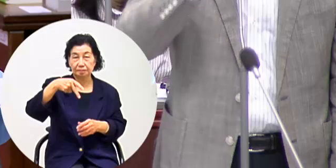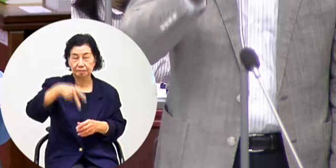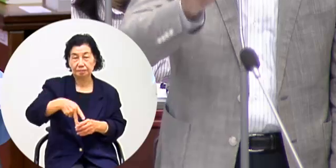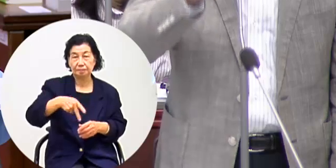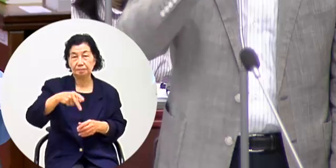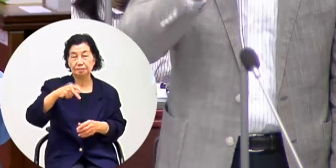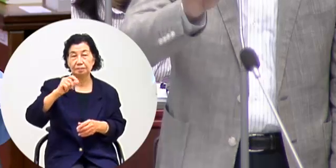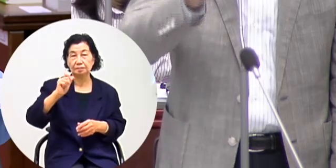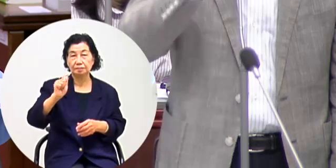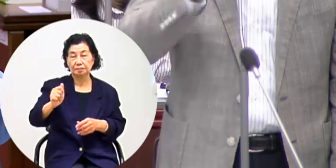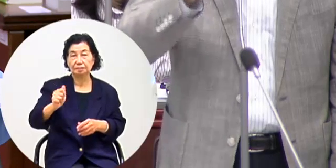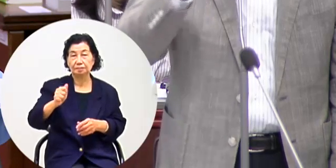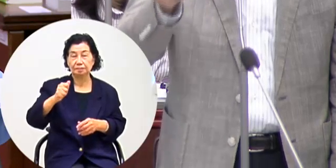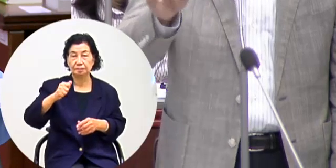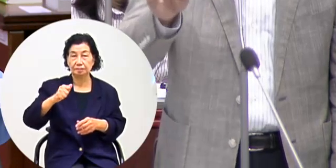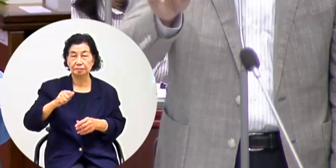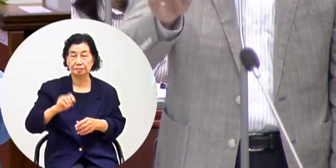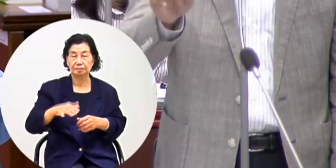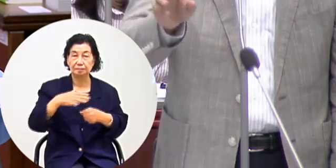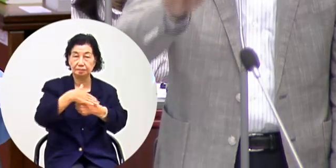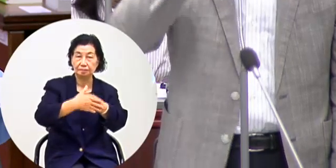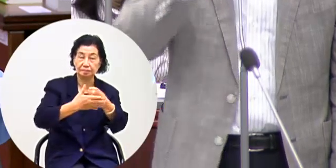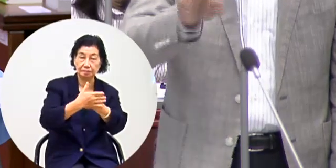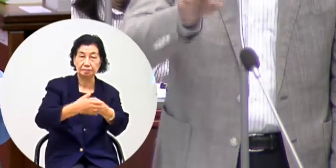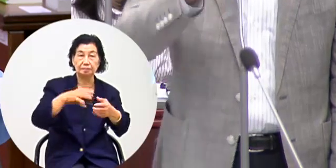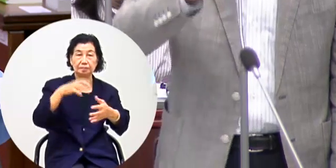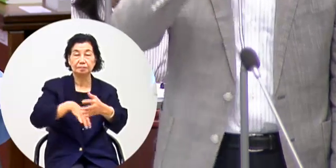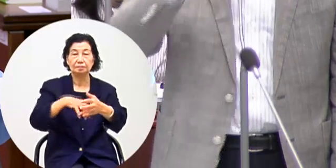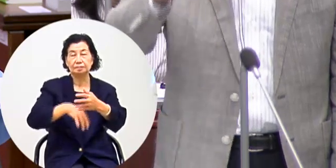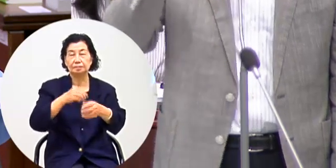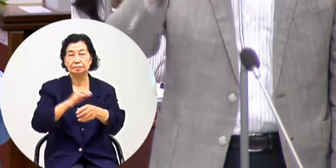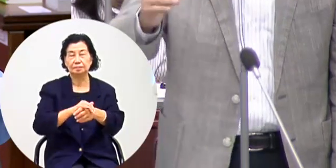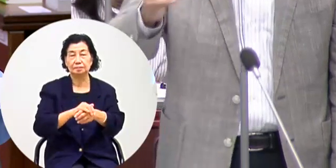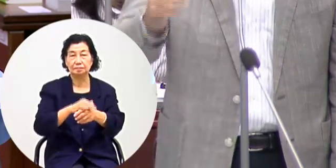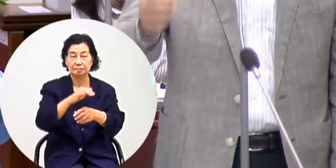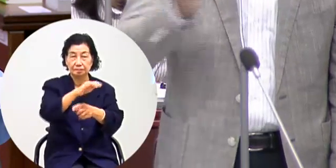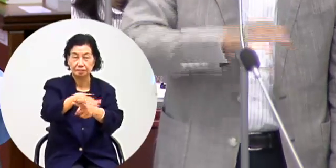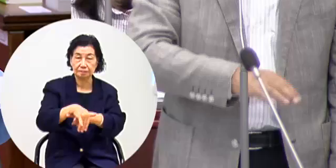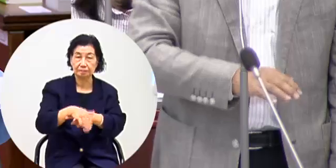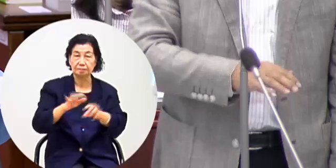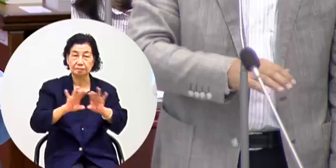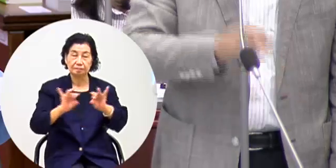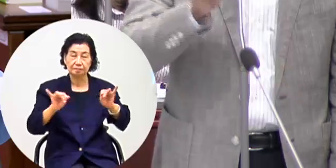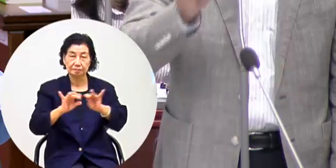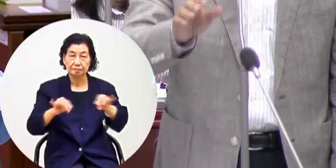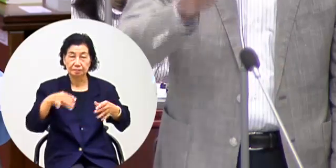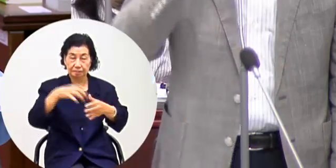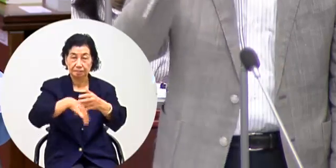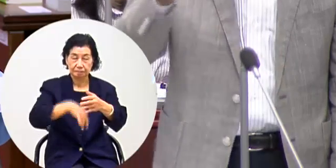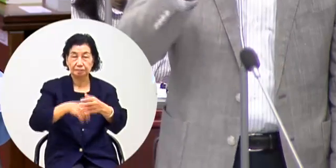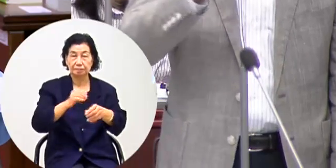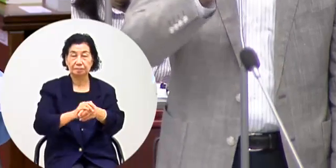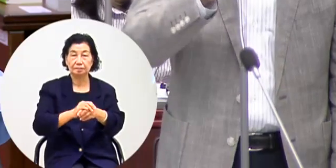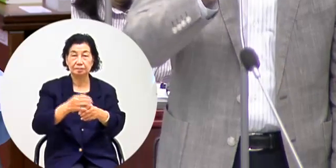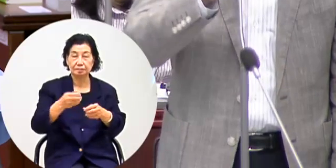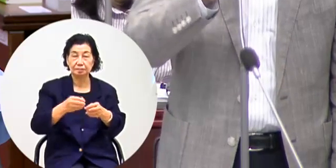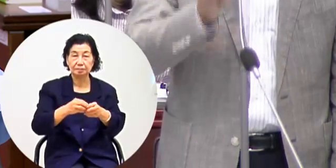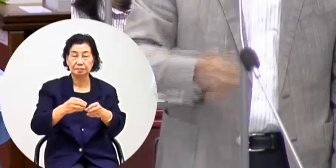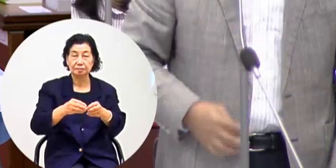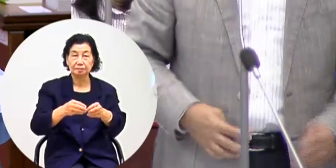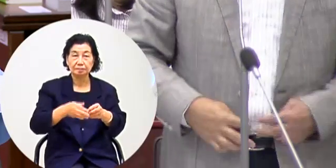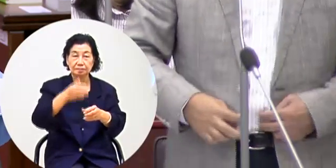破碎型在农地、农业区里面破碎型的地点，有些是必须要划出变成乡村区的。这些我们都有跟农委会